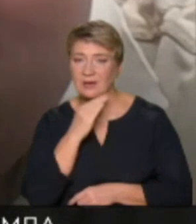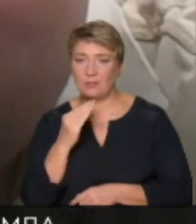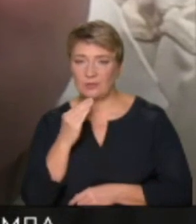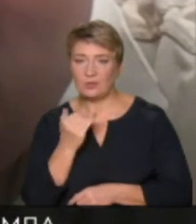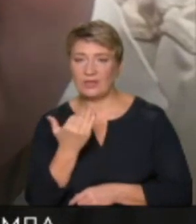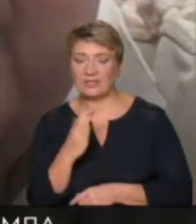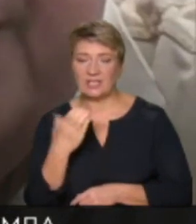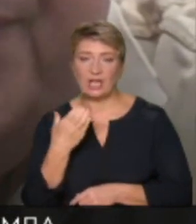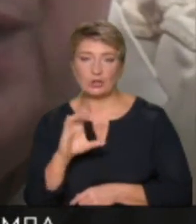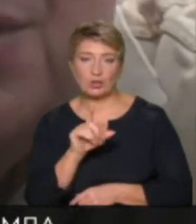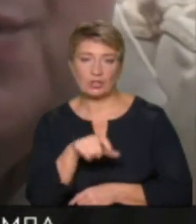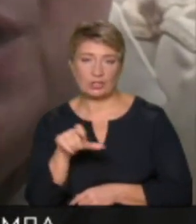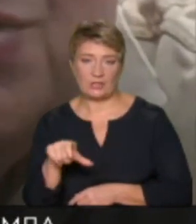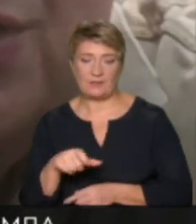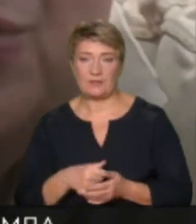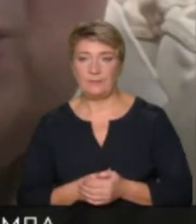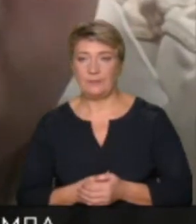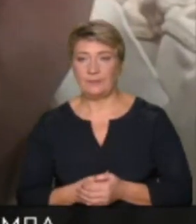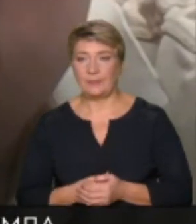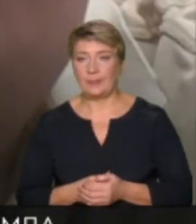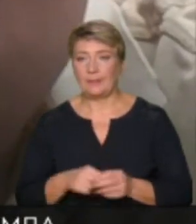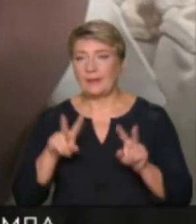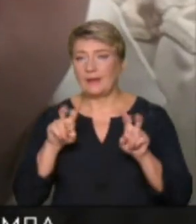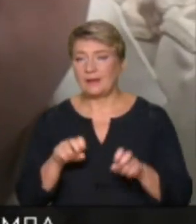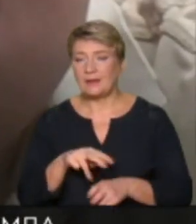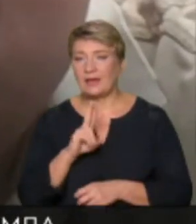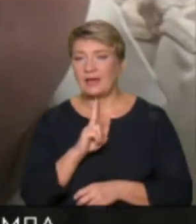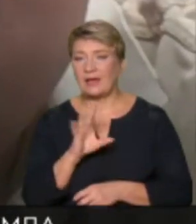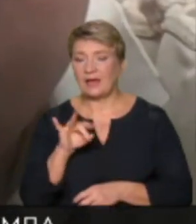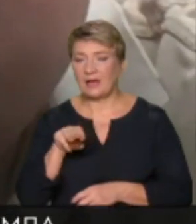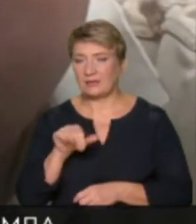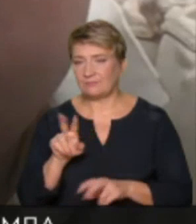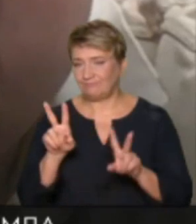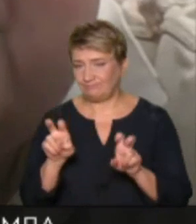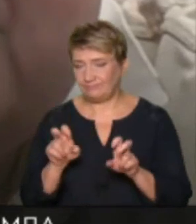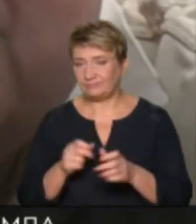сотен человек таких. Они называются «Нетурей Карта», есть...